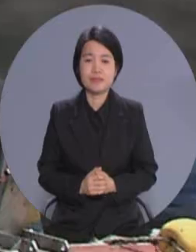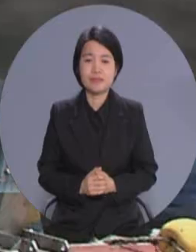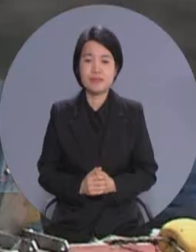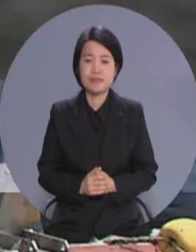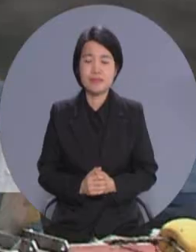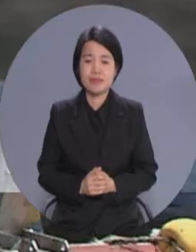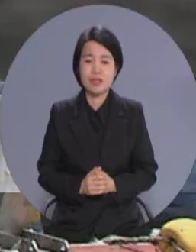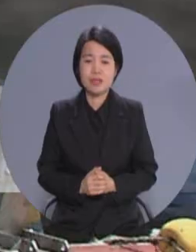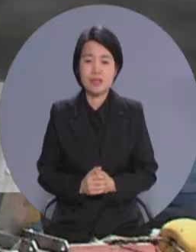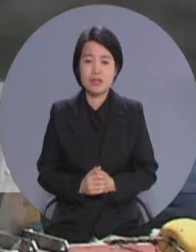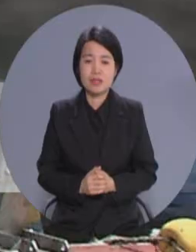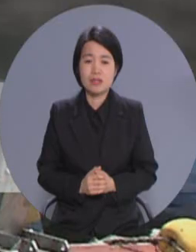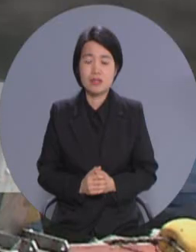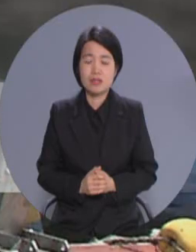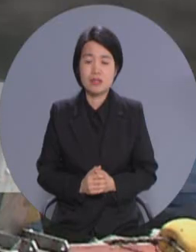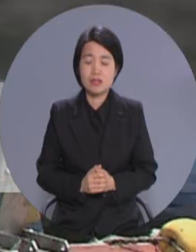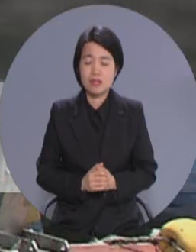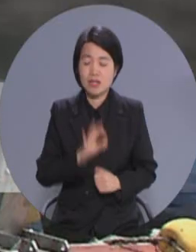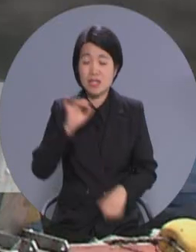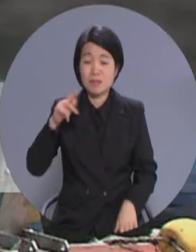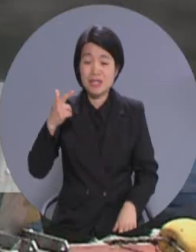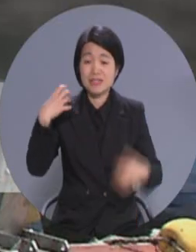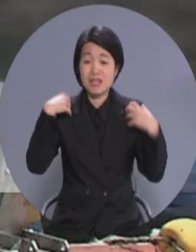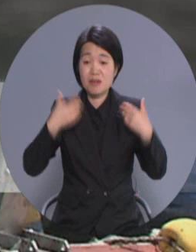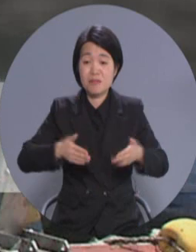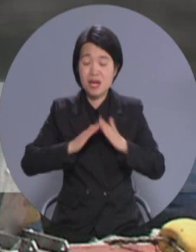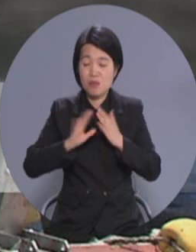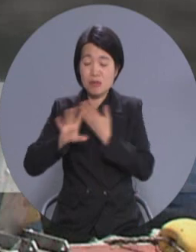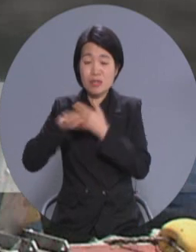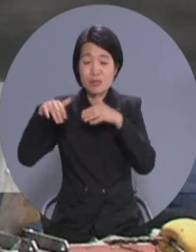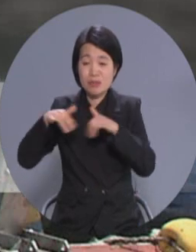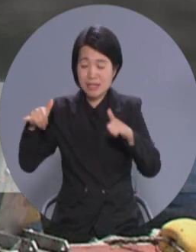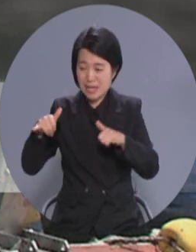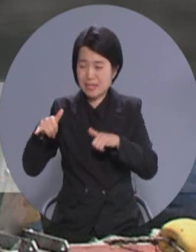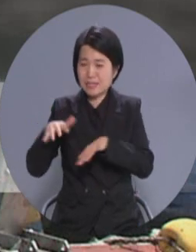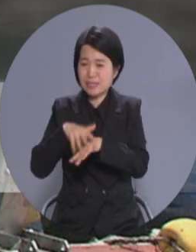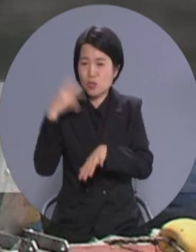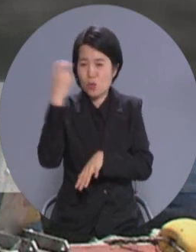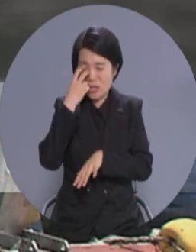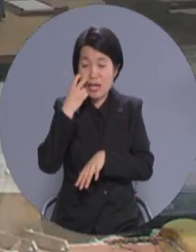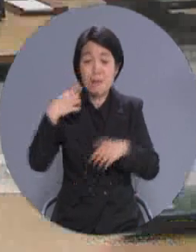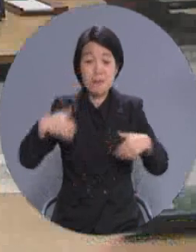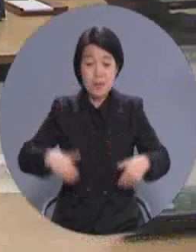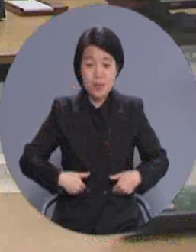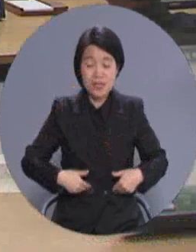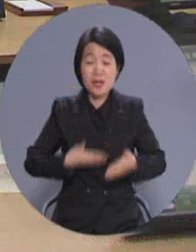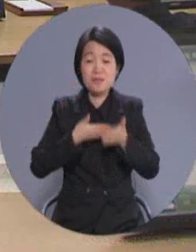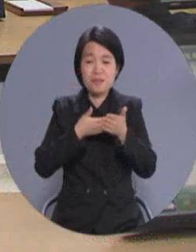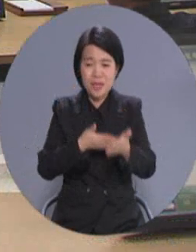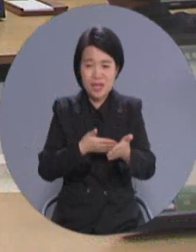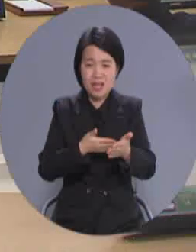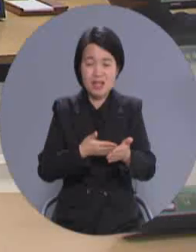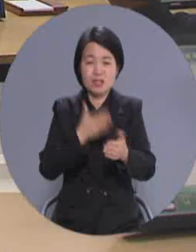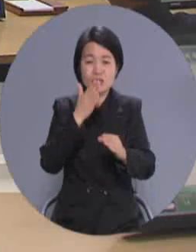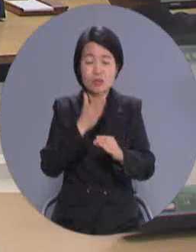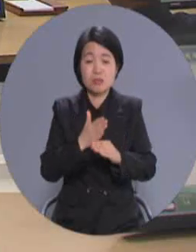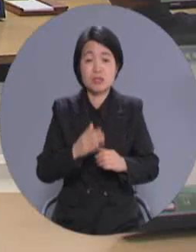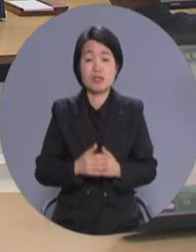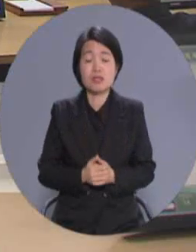이민 업무를 총괄하는 이민청을 설립해 외국인 근로자를 체계적으로 관리해야 한다는 목소리가 커지고